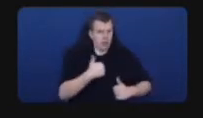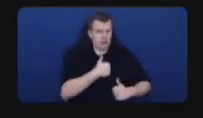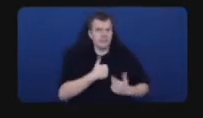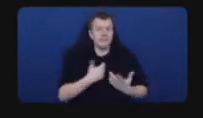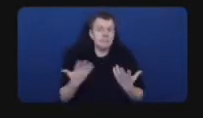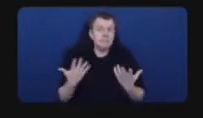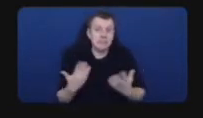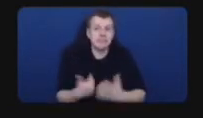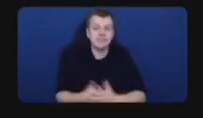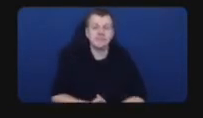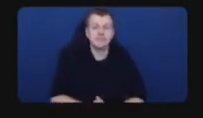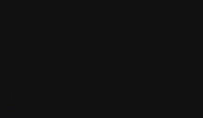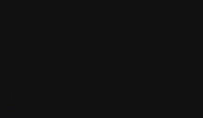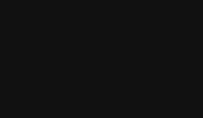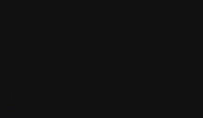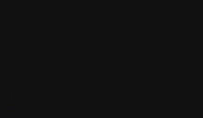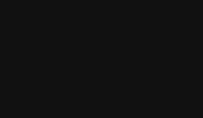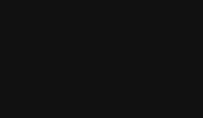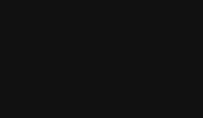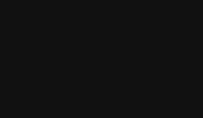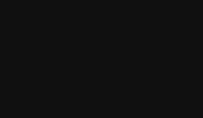生。